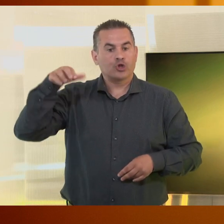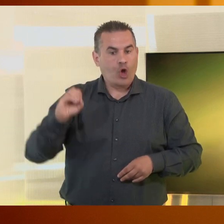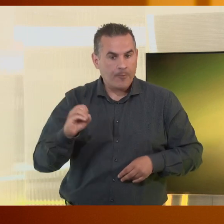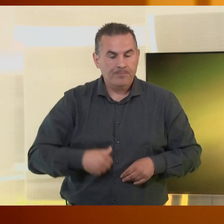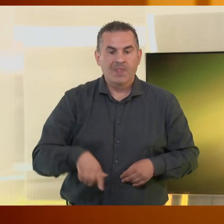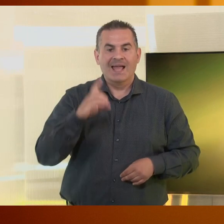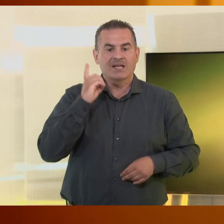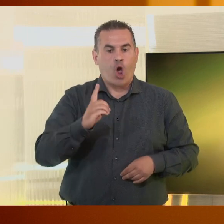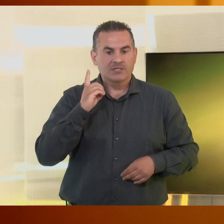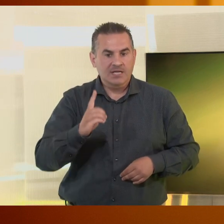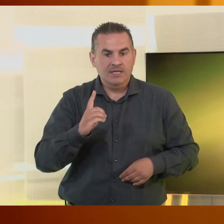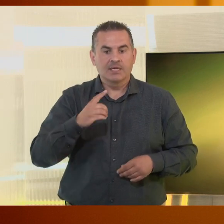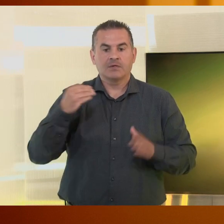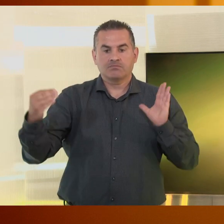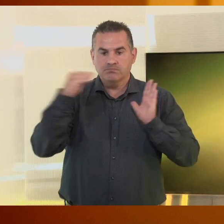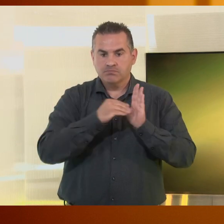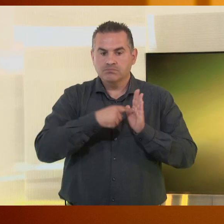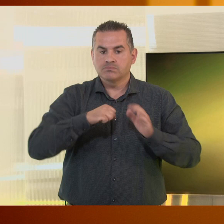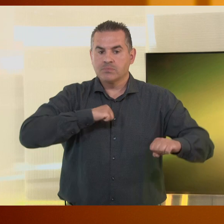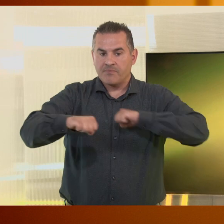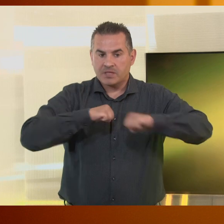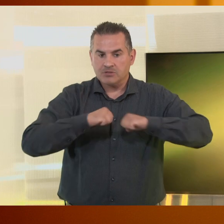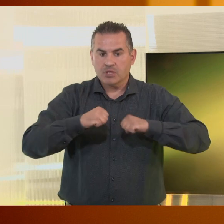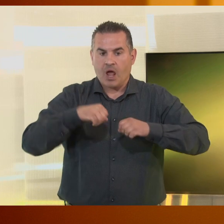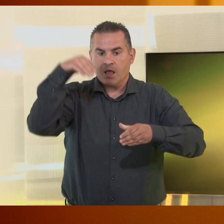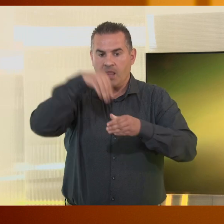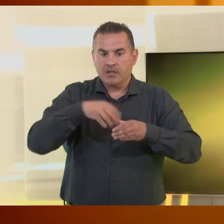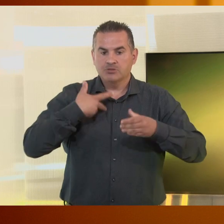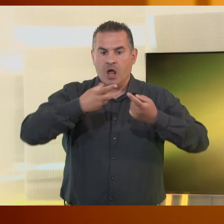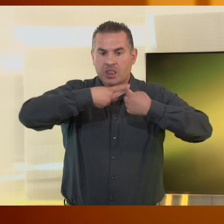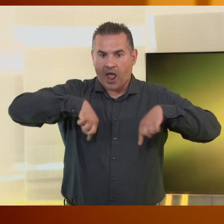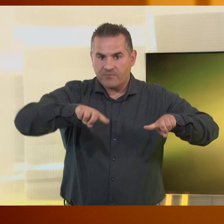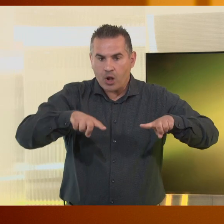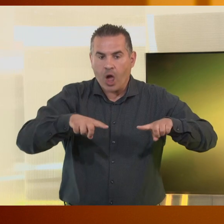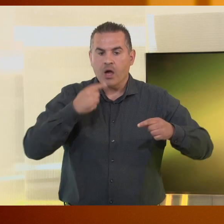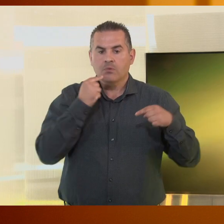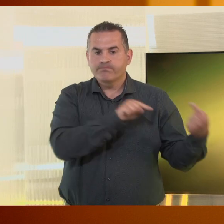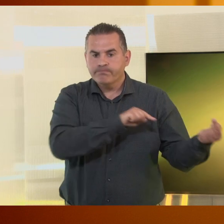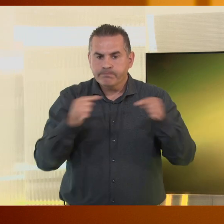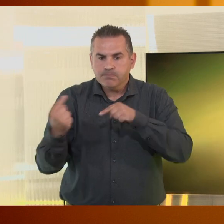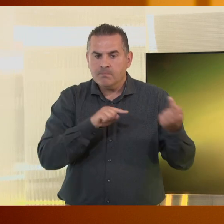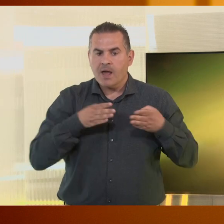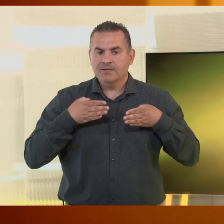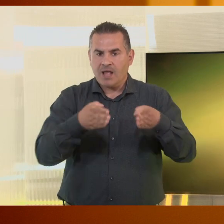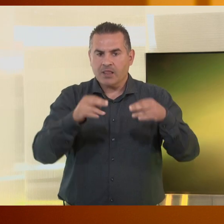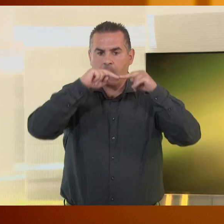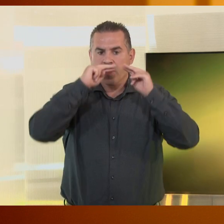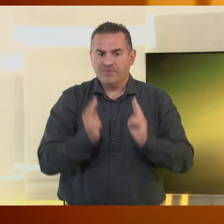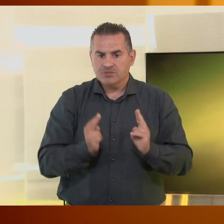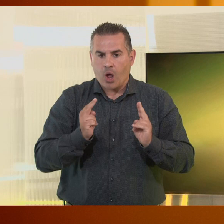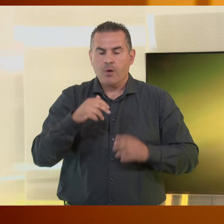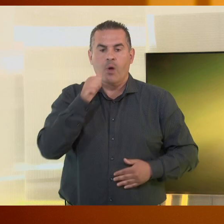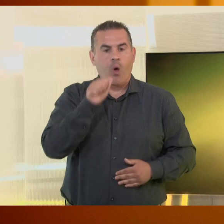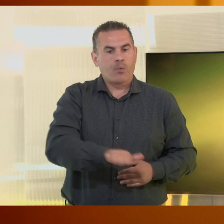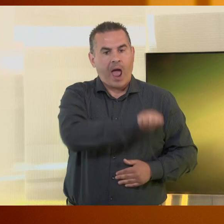stradale istituito un anno fa. Obiettivo: proseguire l'impegno per rendere le strade più sicure nel corso della stagione estiva per gli automobilisti,